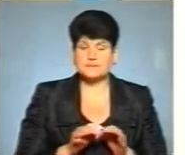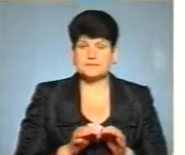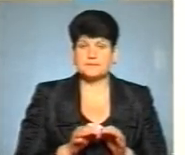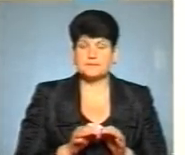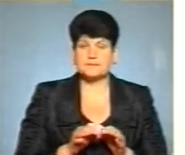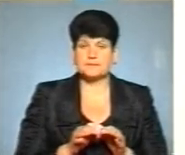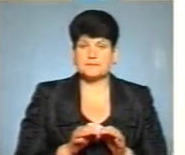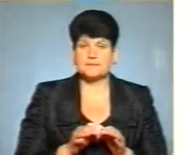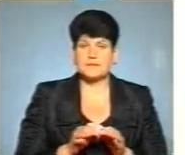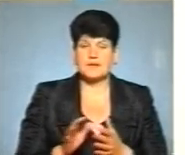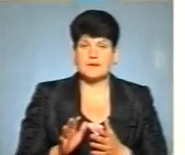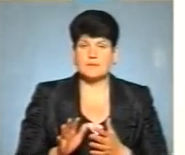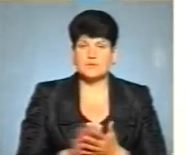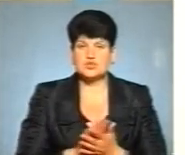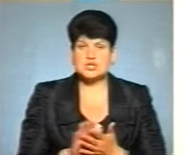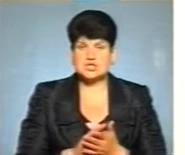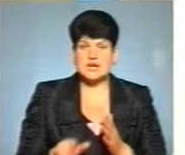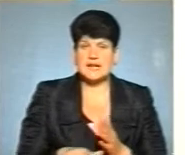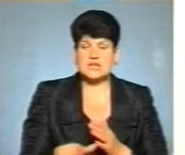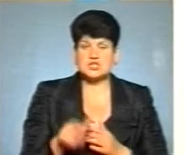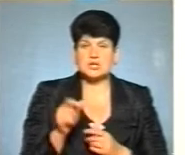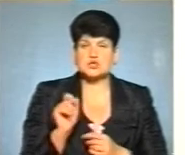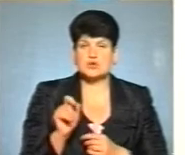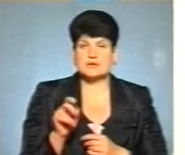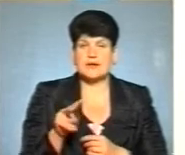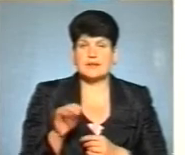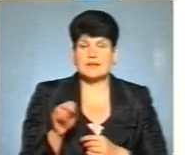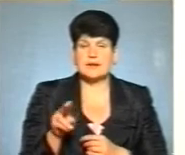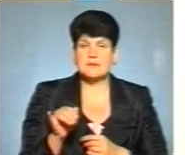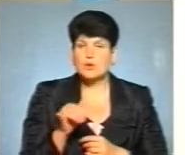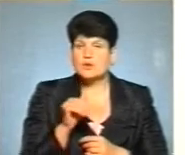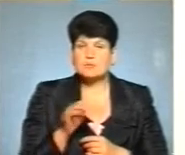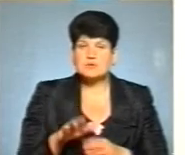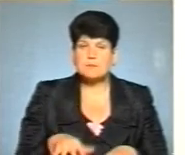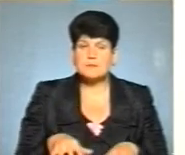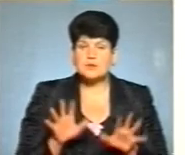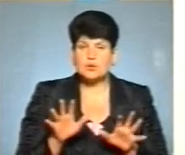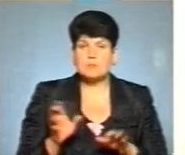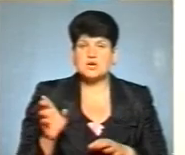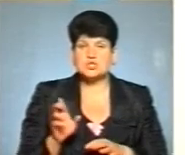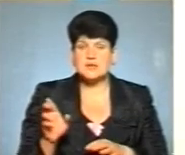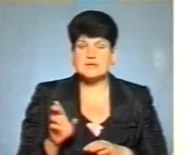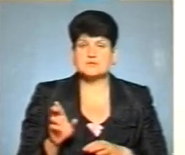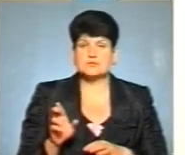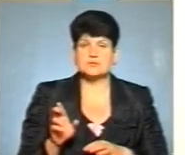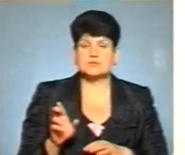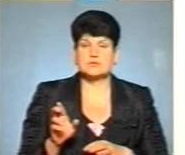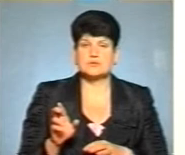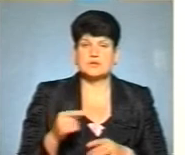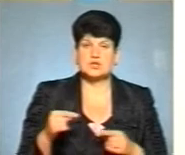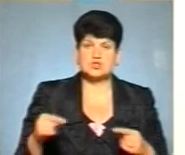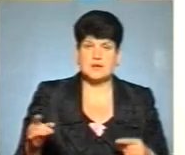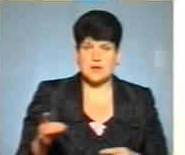річки Золота Липа, так? Яка унеможливить в майбутньому підтоплення як Бережанського, так і тоді далі тих інших